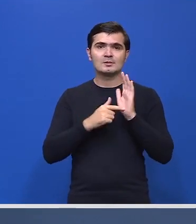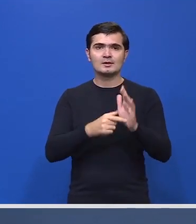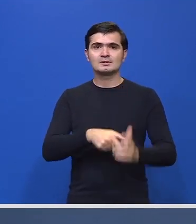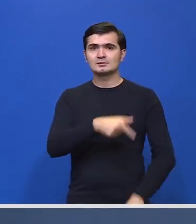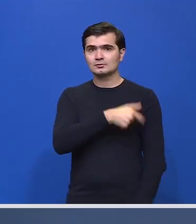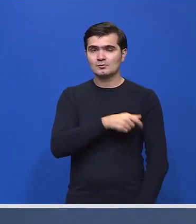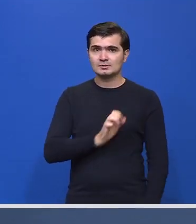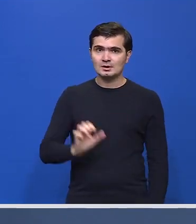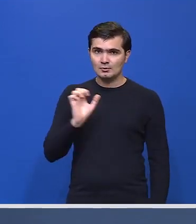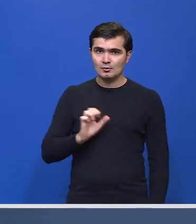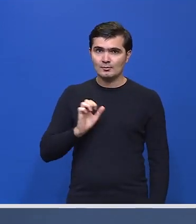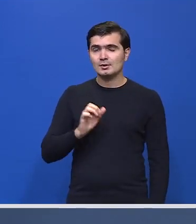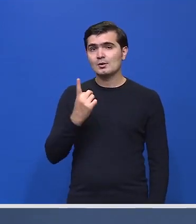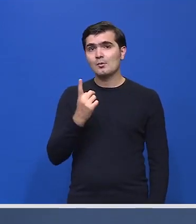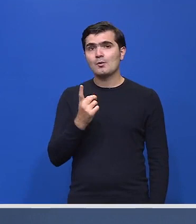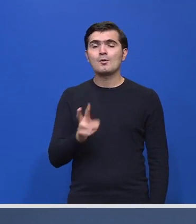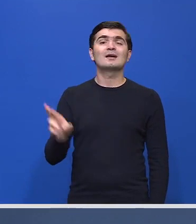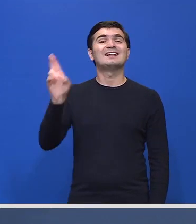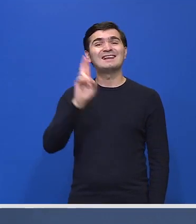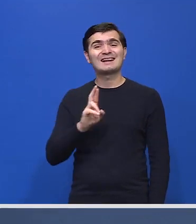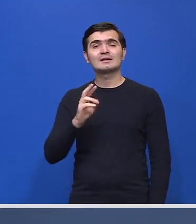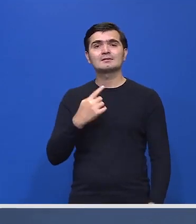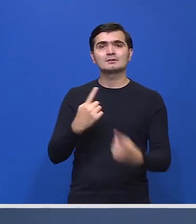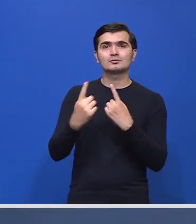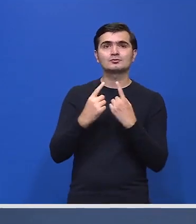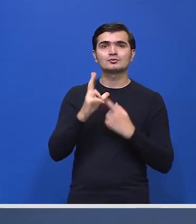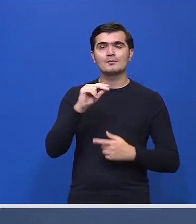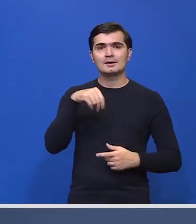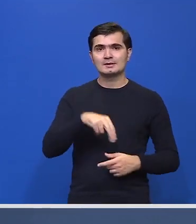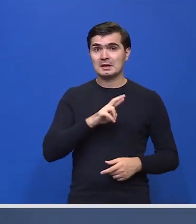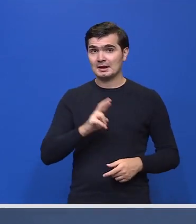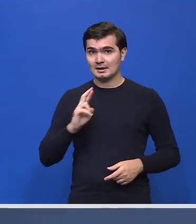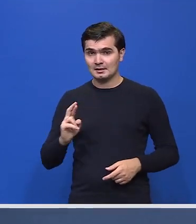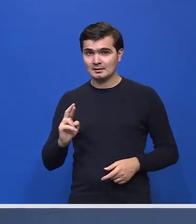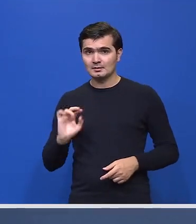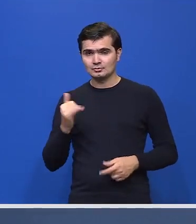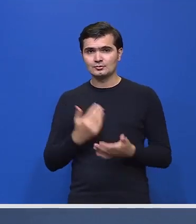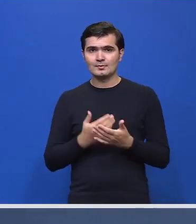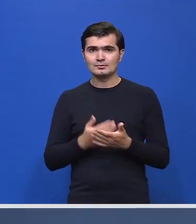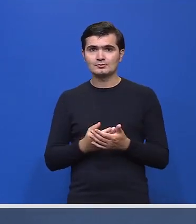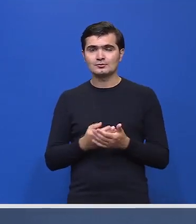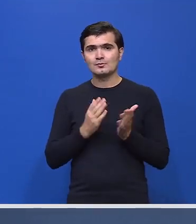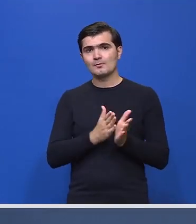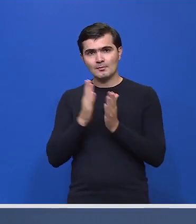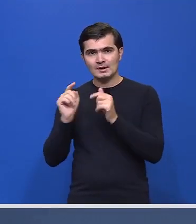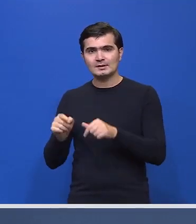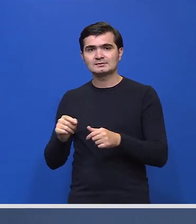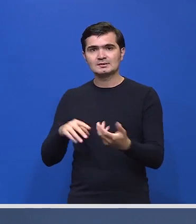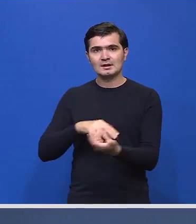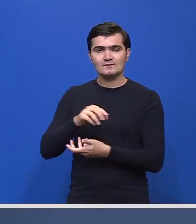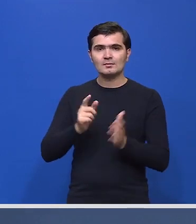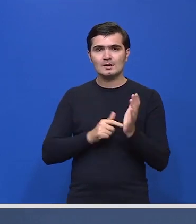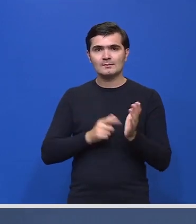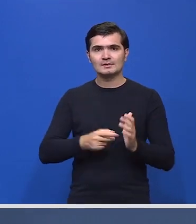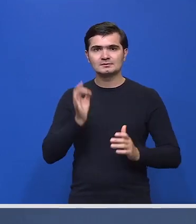Comisiei Europene o renegociere a Planului Național de Redresare și Reziliență, inclusiv pe componenta reforma pensiilor